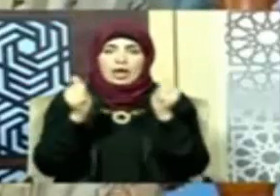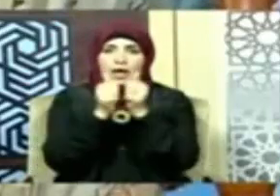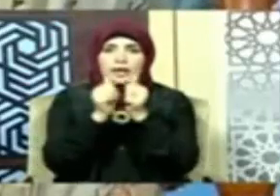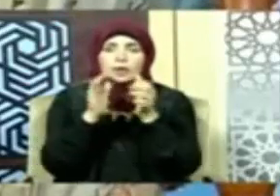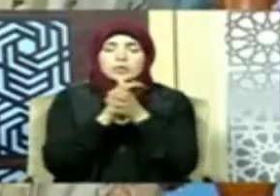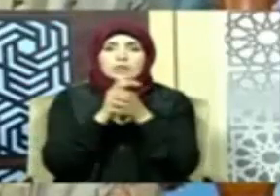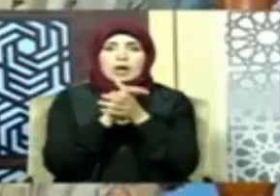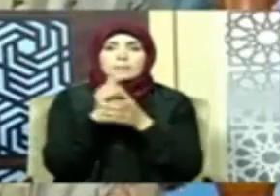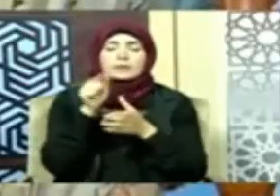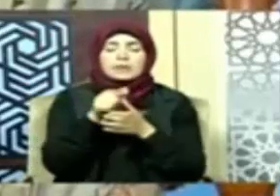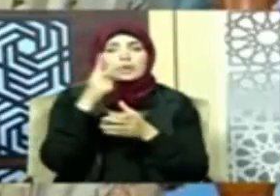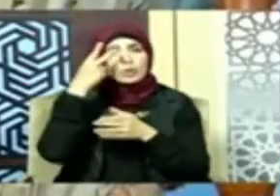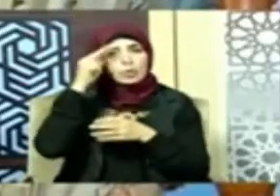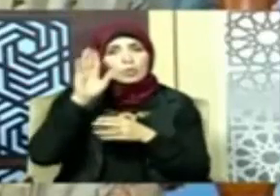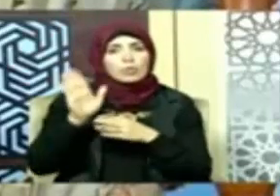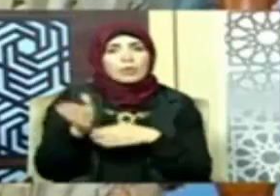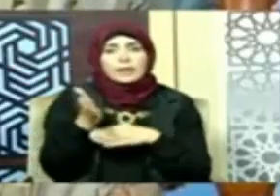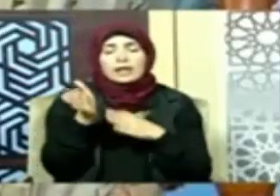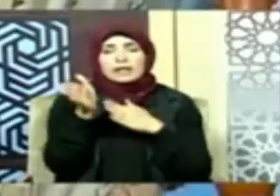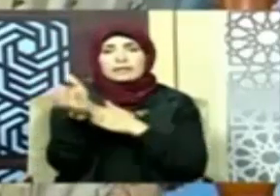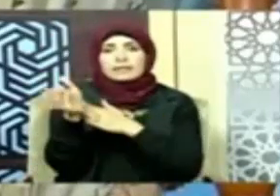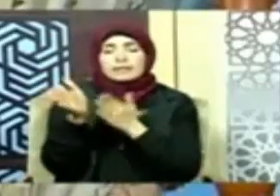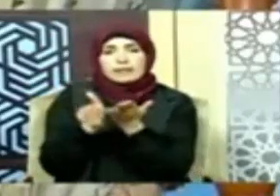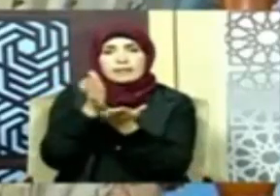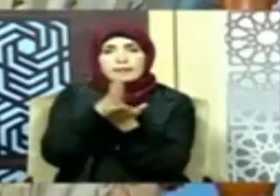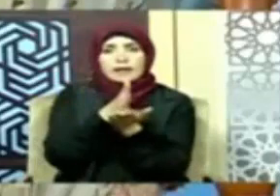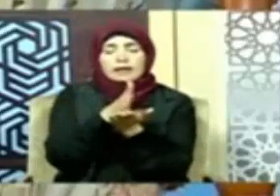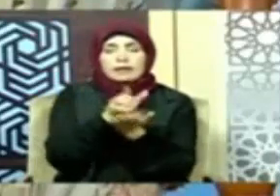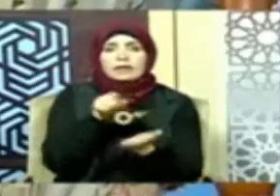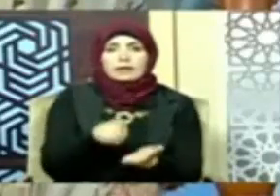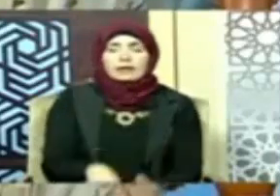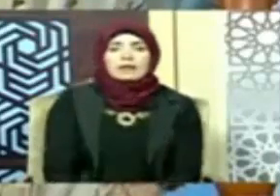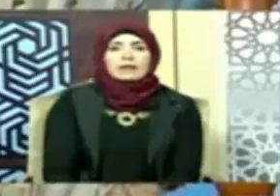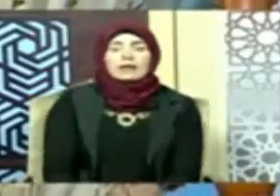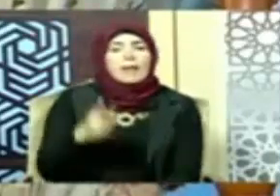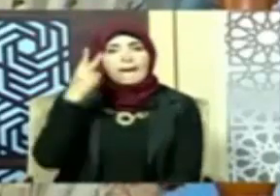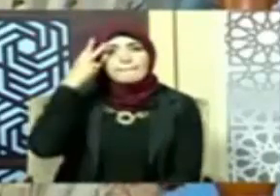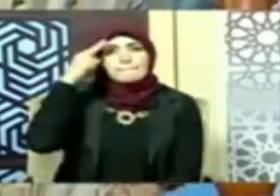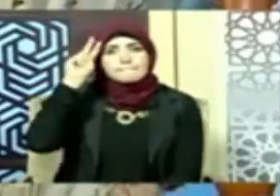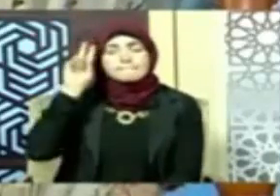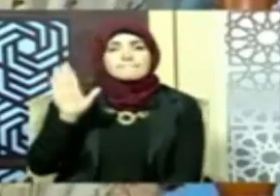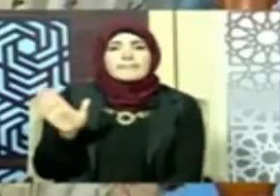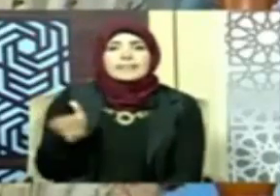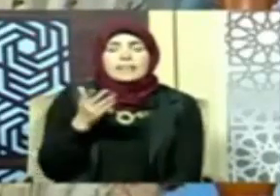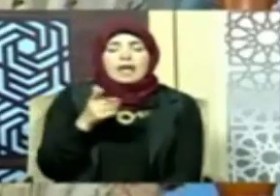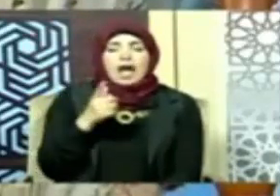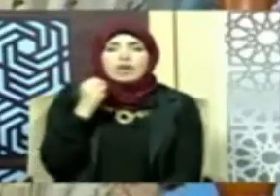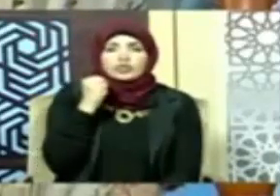وصحبه ومن اهتدى. من أشد أنواع الكبر